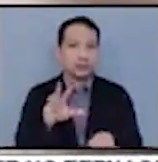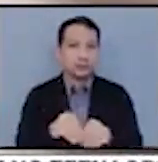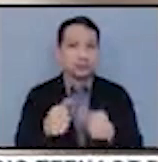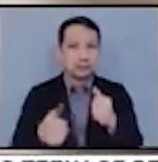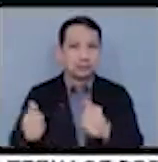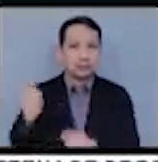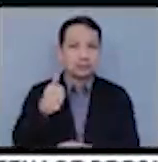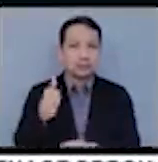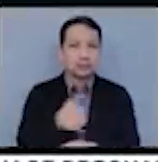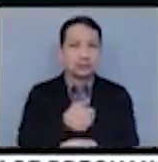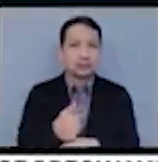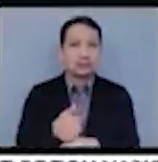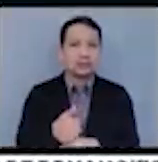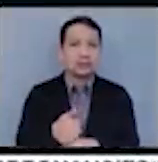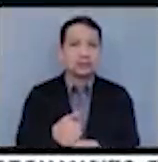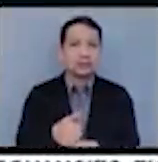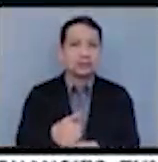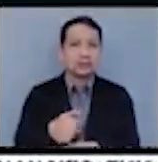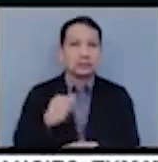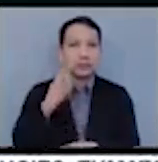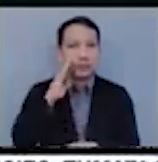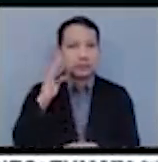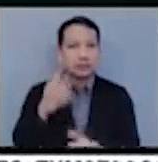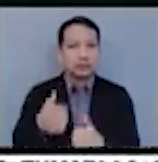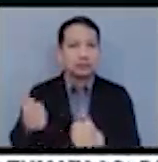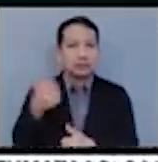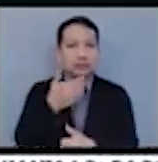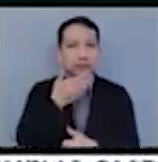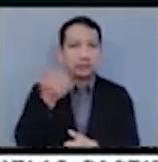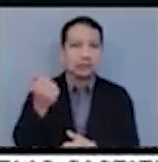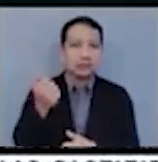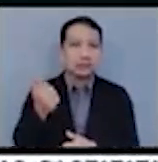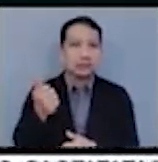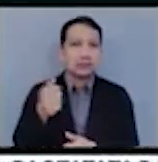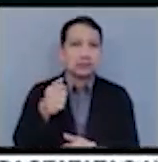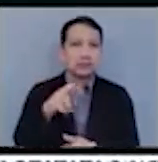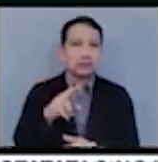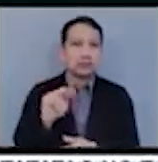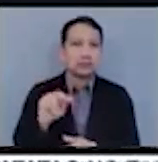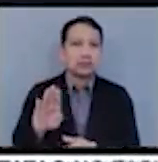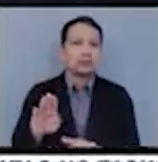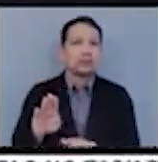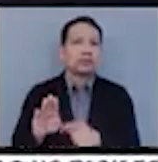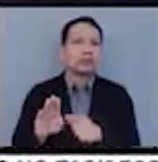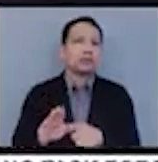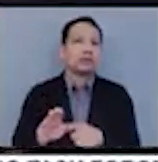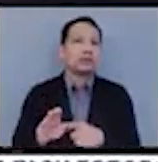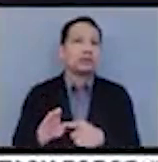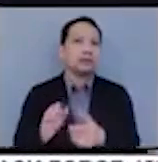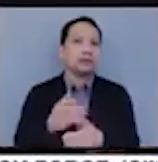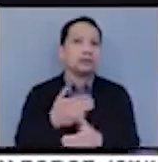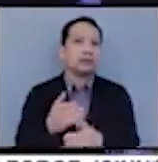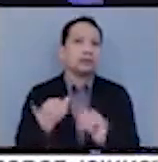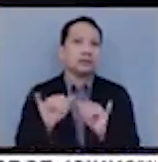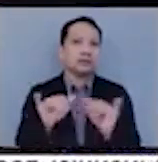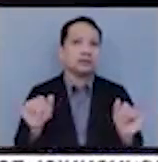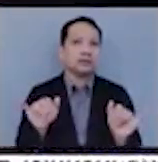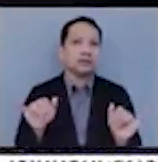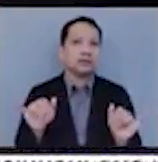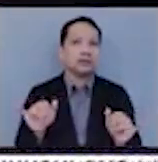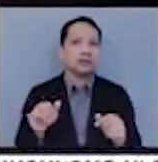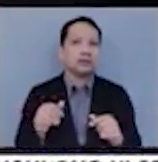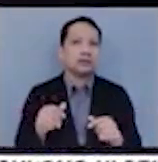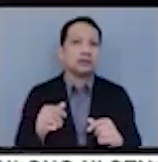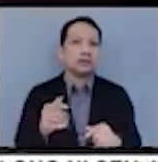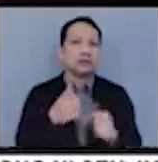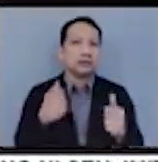na Breezy Deluxe bilang Best R&B Album. Samantala ay may tila kaparehong rant din ang singer na si